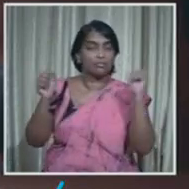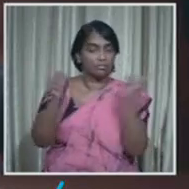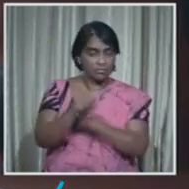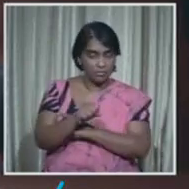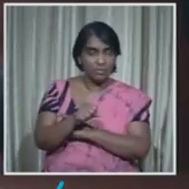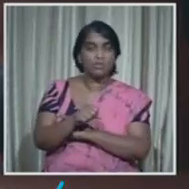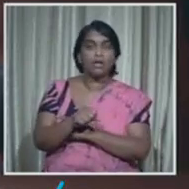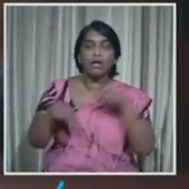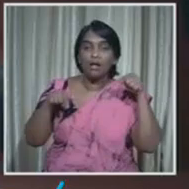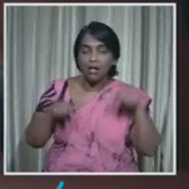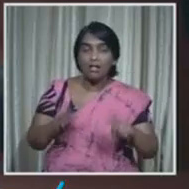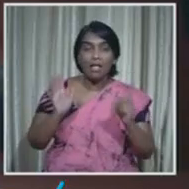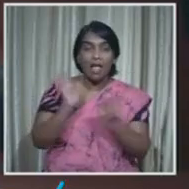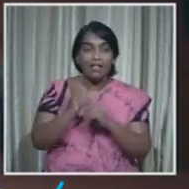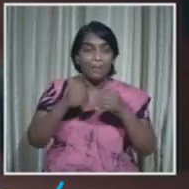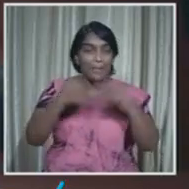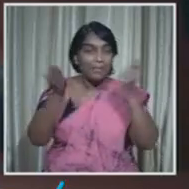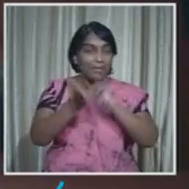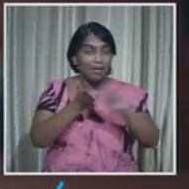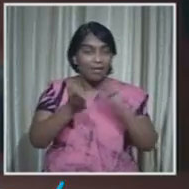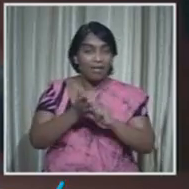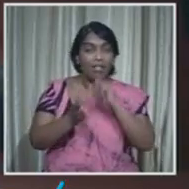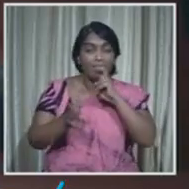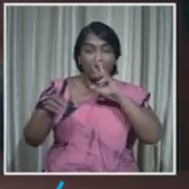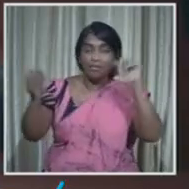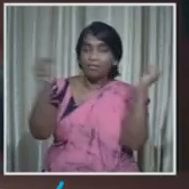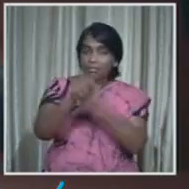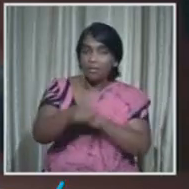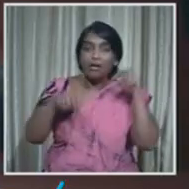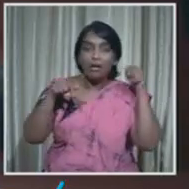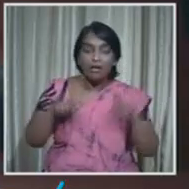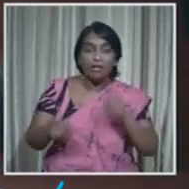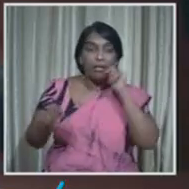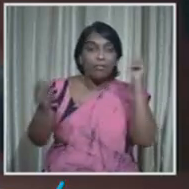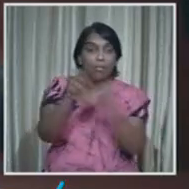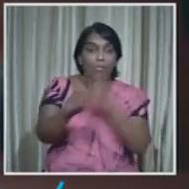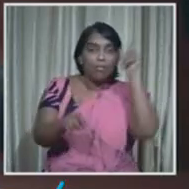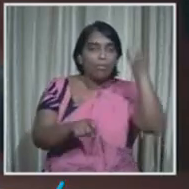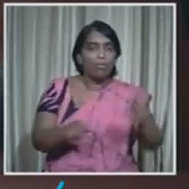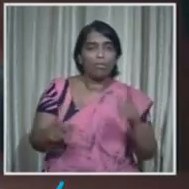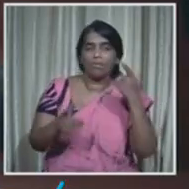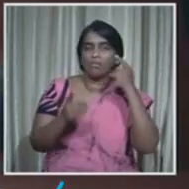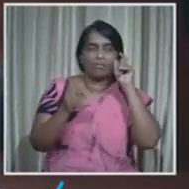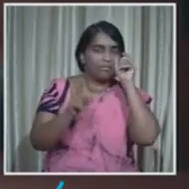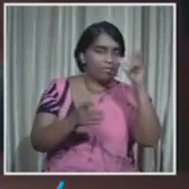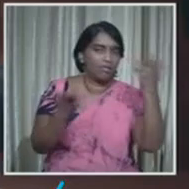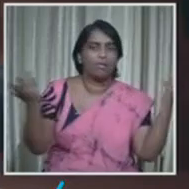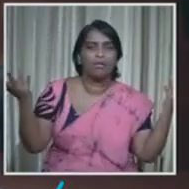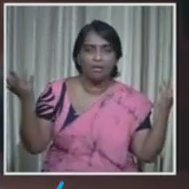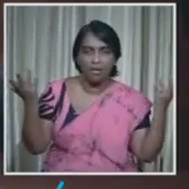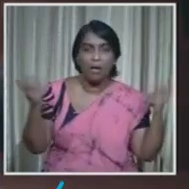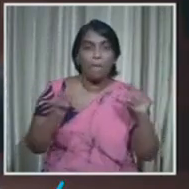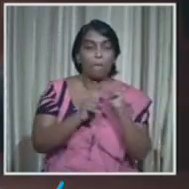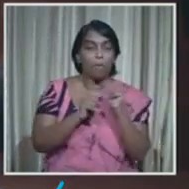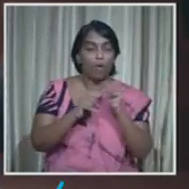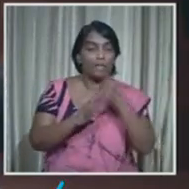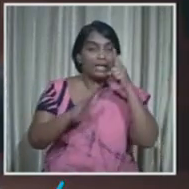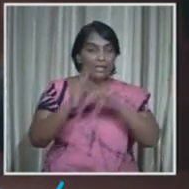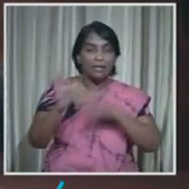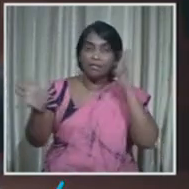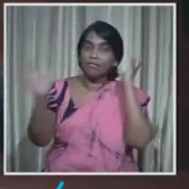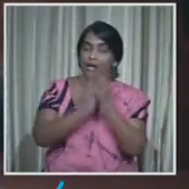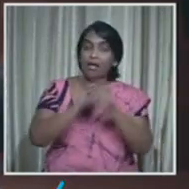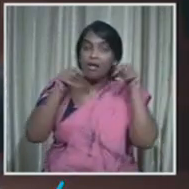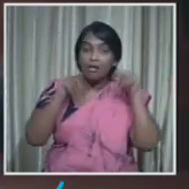අදත් ලසන්ත වික්‍රමතුංග අමු දවල් ඝාතනය කරා අදත් මිනීමරුවෙක් නැහැ ගරු කතානායකතුමනි හෝතල ජයන්ත පැහැරගෙන ගියා